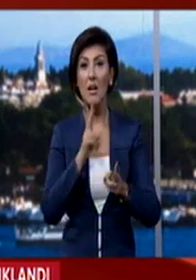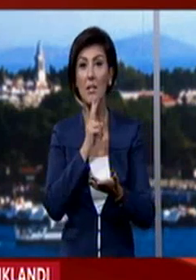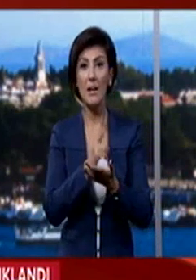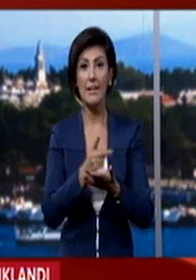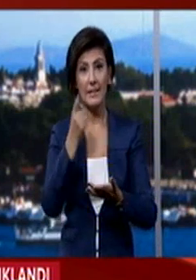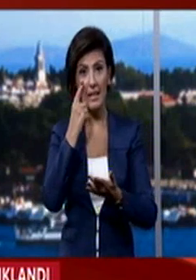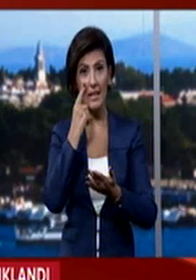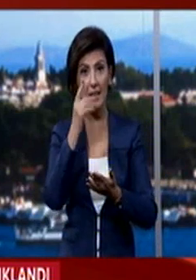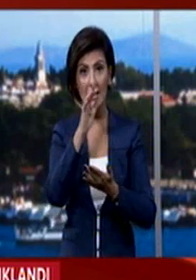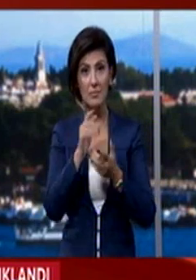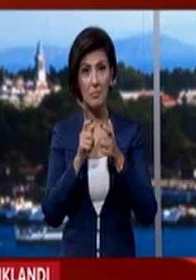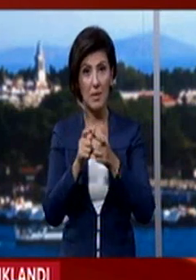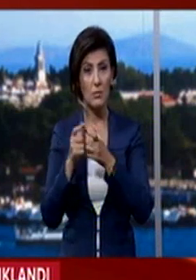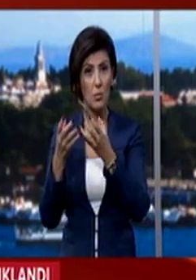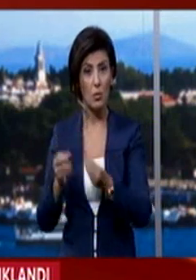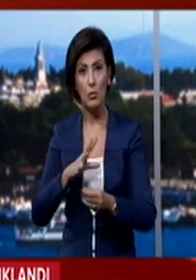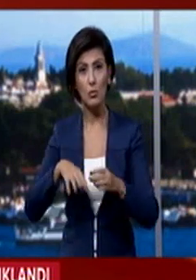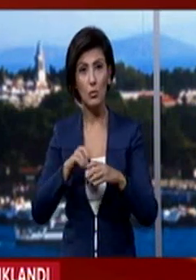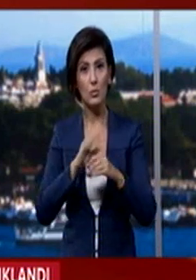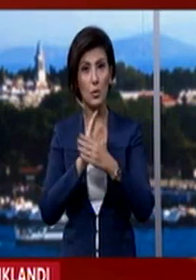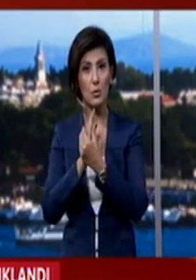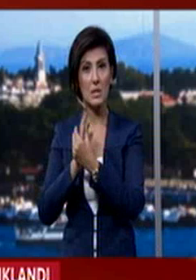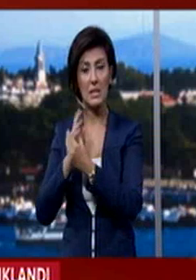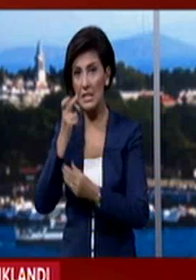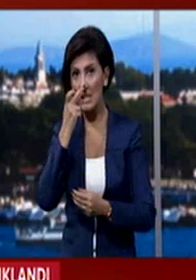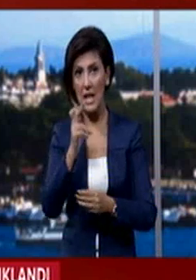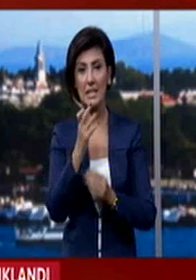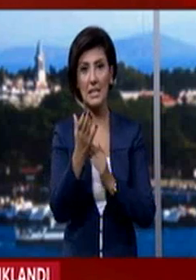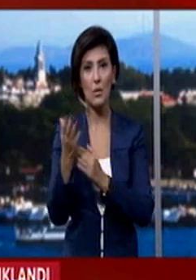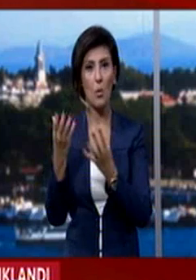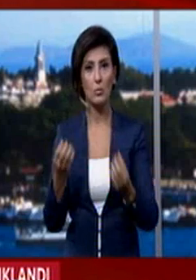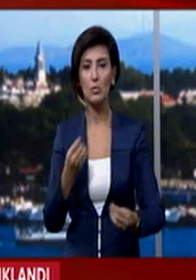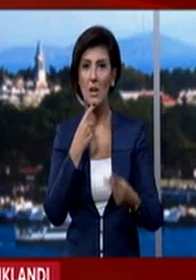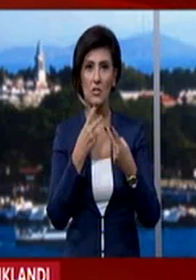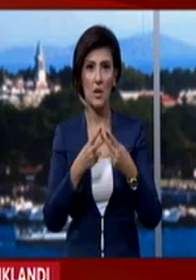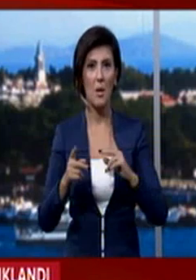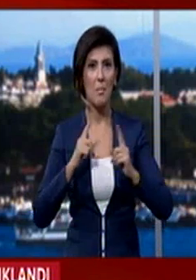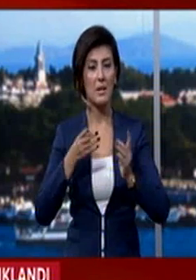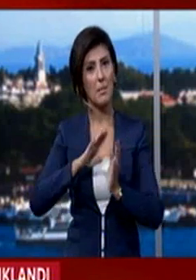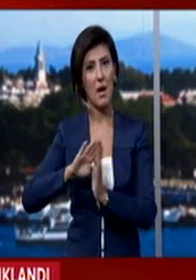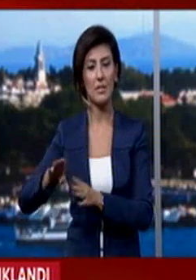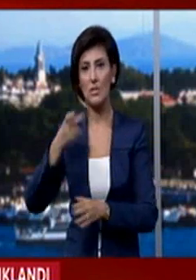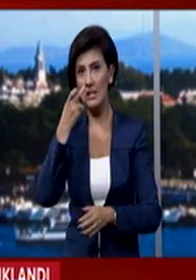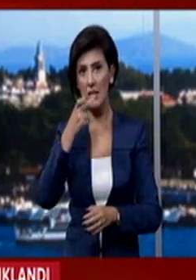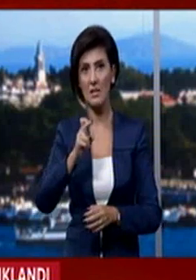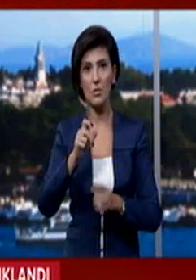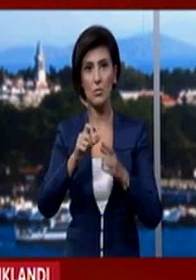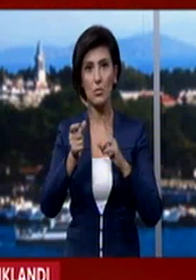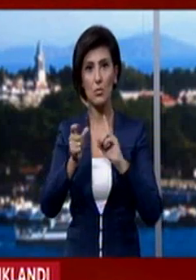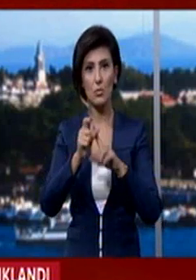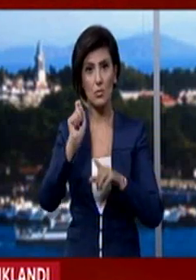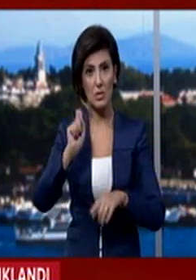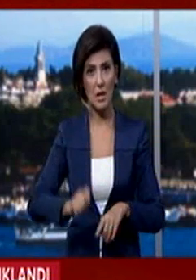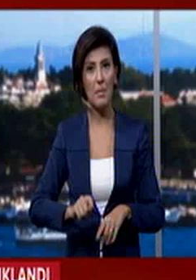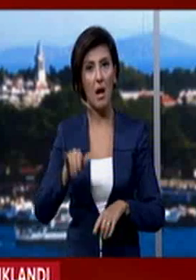dijital materyallerden oluştuğu, tüm dosyanın sahte delillerden oluşturulduğu açıklandı. Mahkeme ayrıca sahtecilik suçu